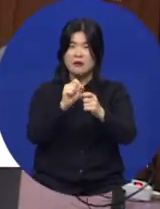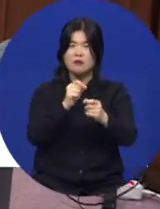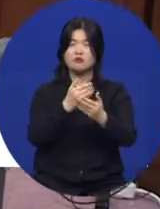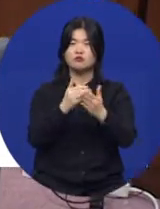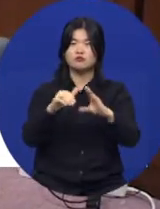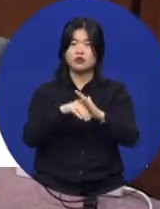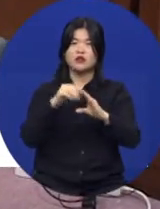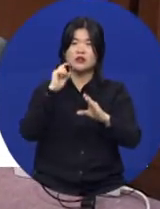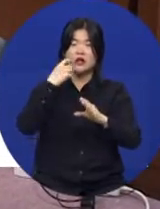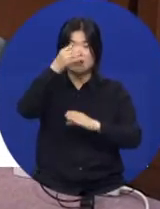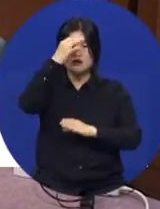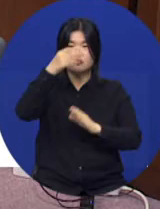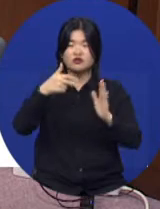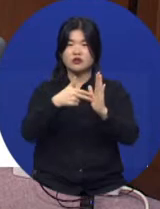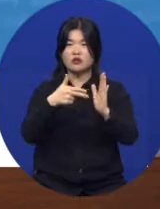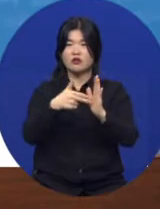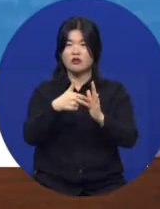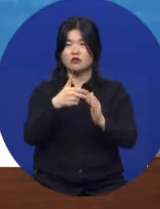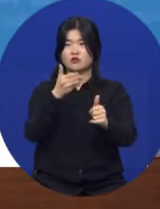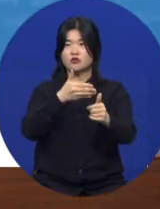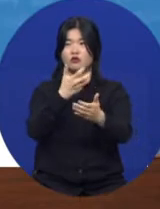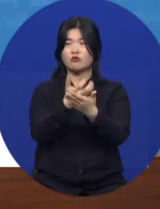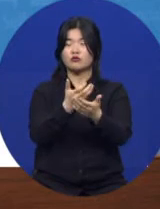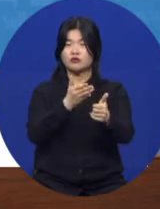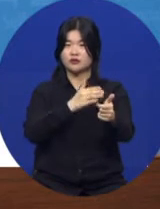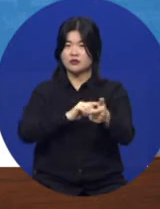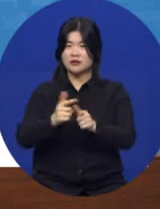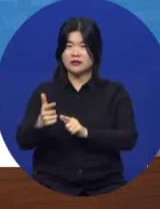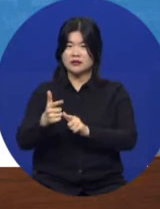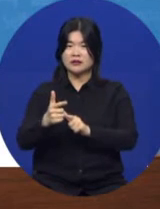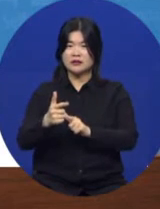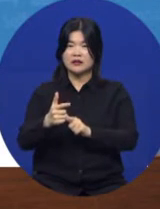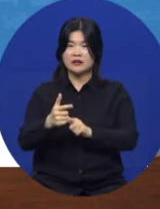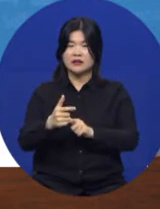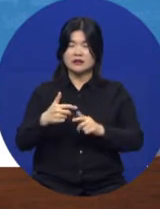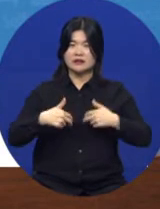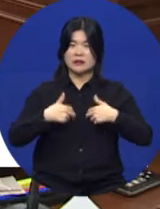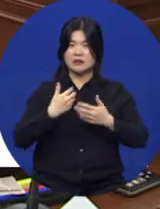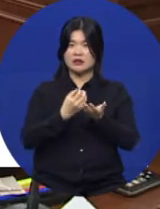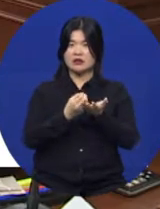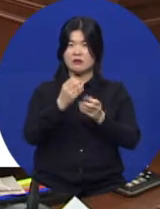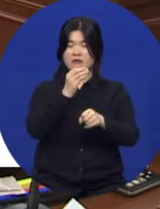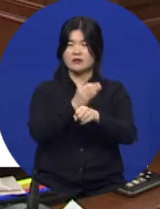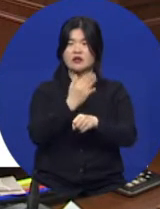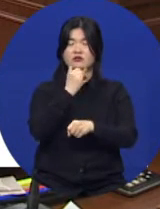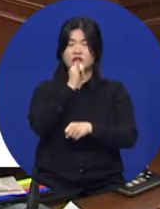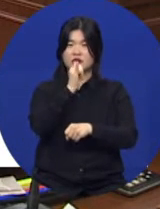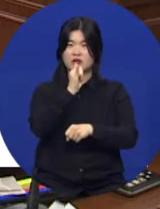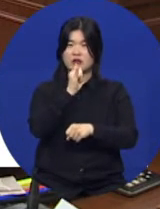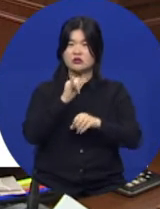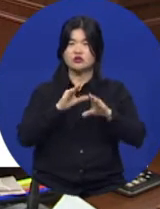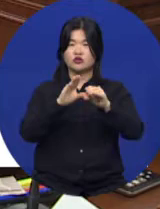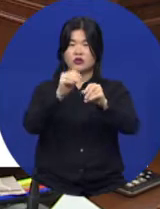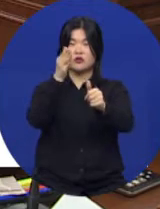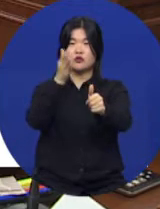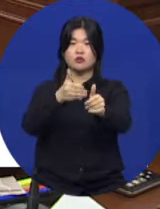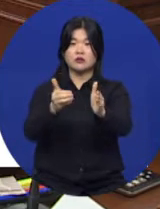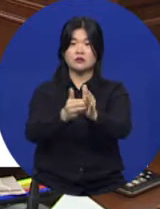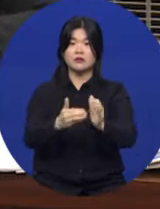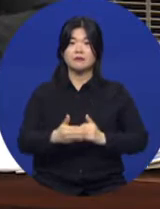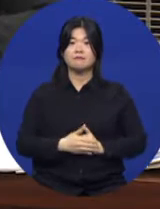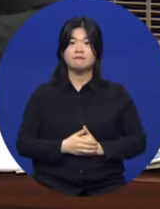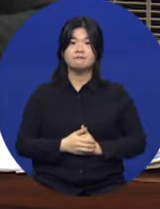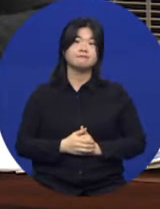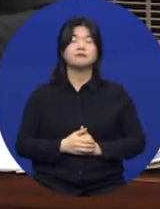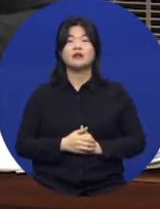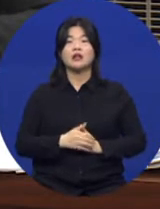예술 재단의 사업 추진 요청 공문을 보내는 등 졸속으로 재밌어 건물을 매입하여 한다 며 중단하라고 촉구했습니다